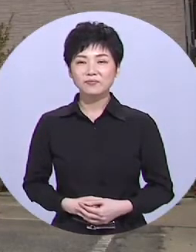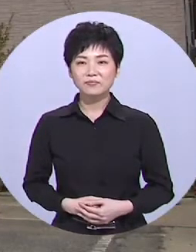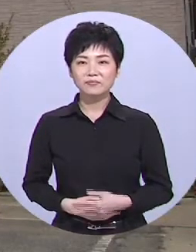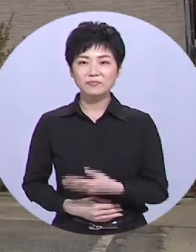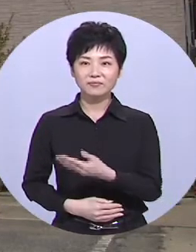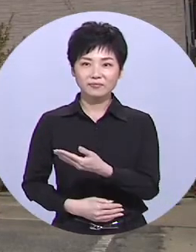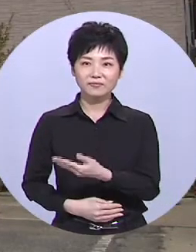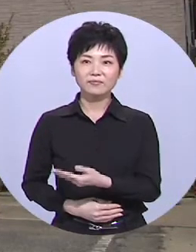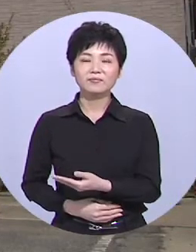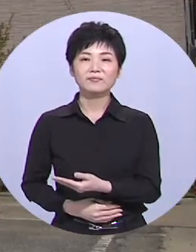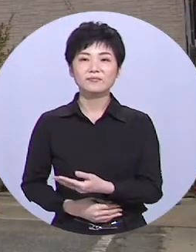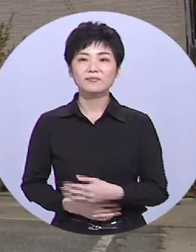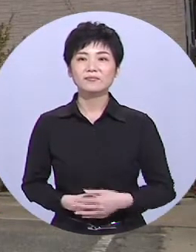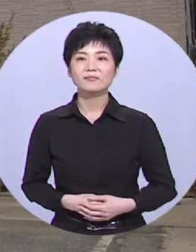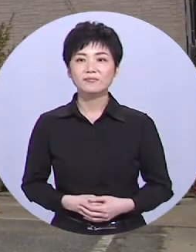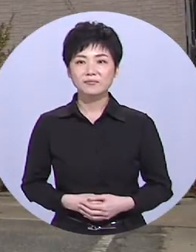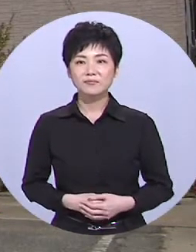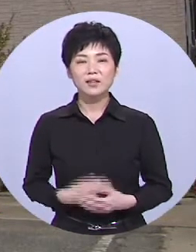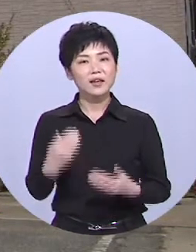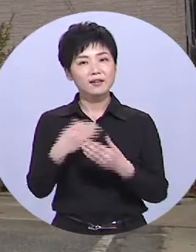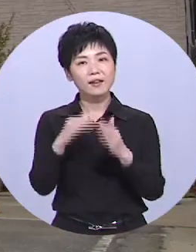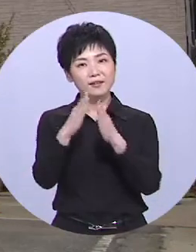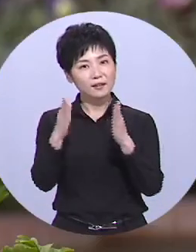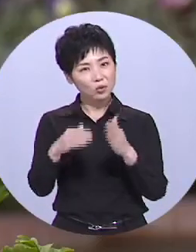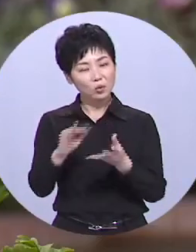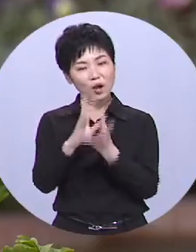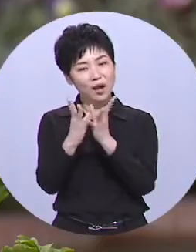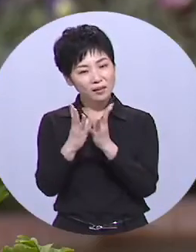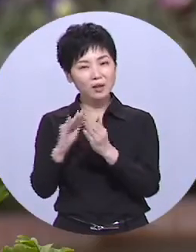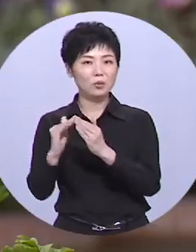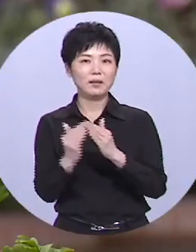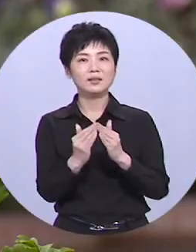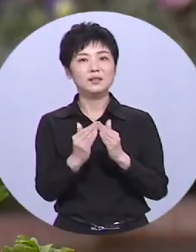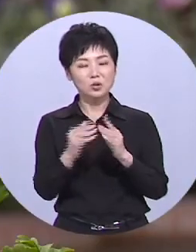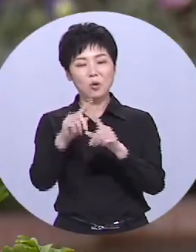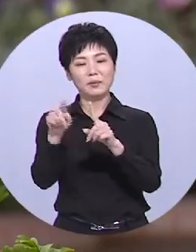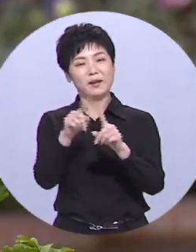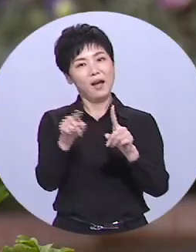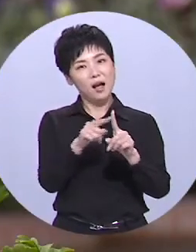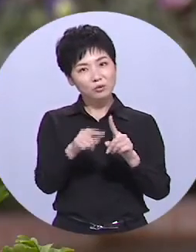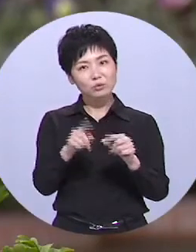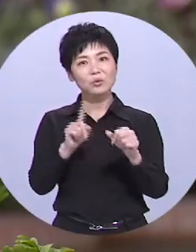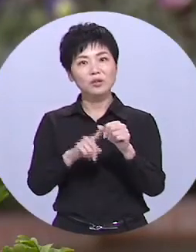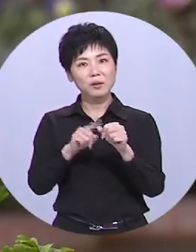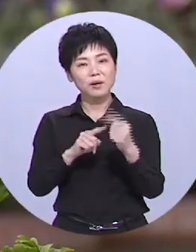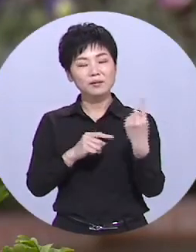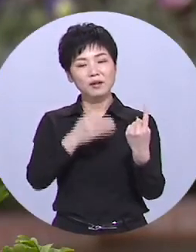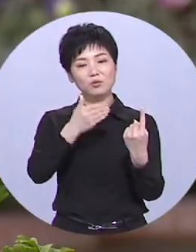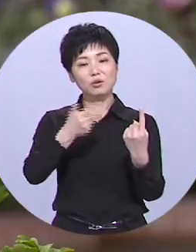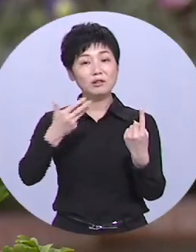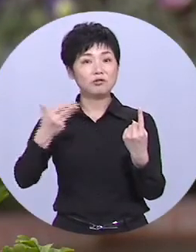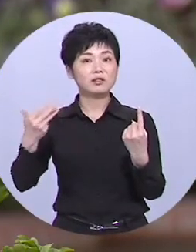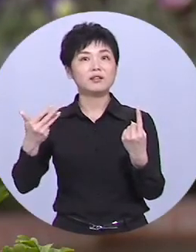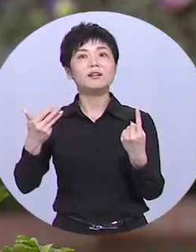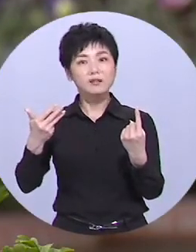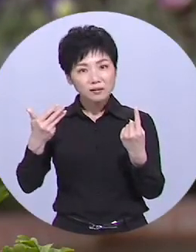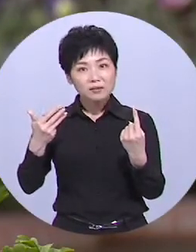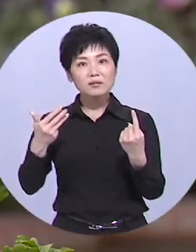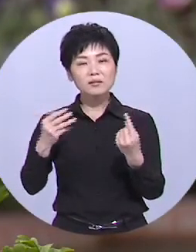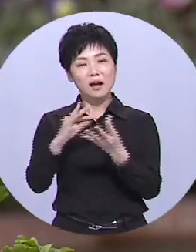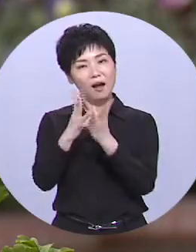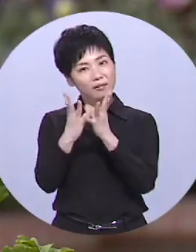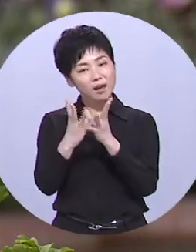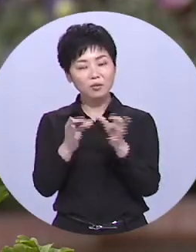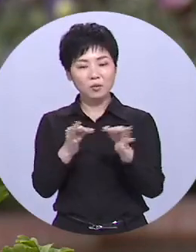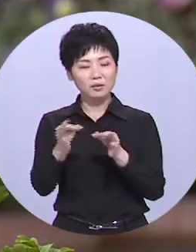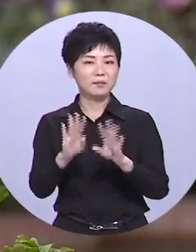ここパンジーハウスはひな人形と花の町鴻巣をアピールするため、1988年に夏季では